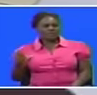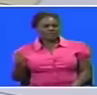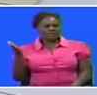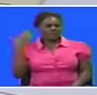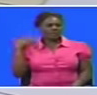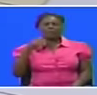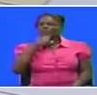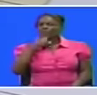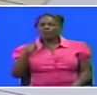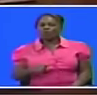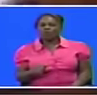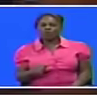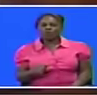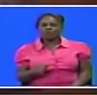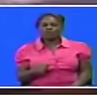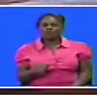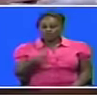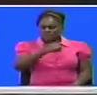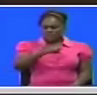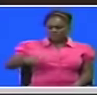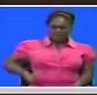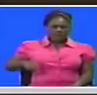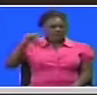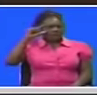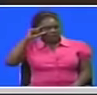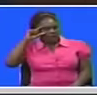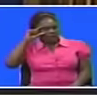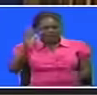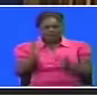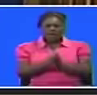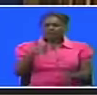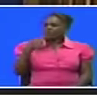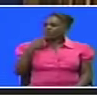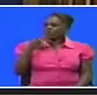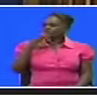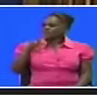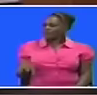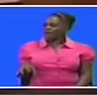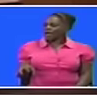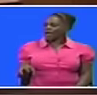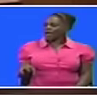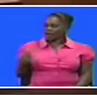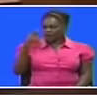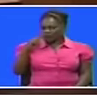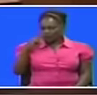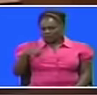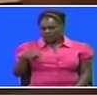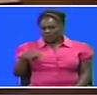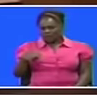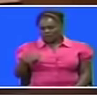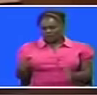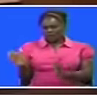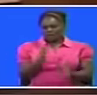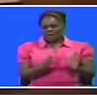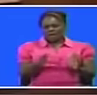jadi wakija kwa vijembe, Maseneta James Orengo na Gideon Moi wakapasua mbarika. We are not even